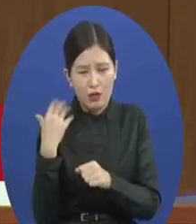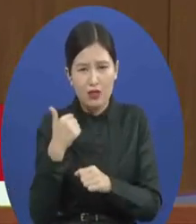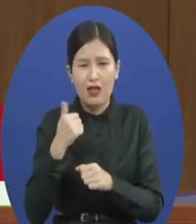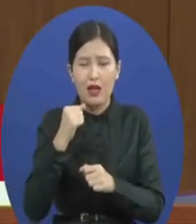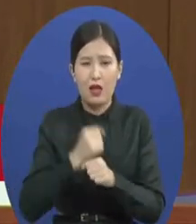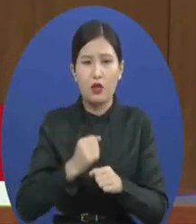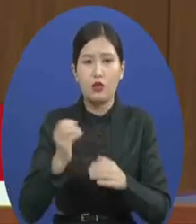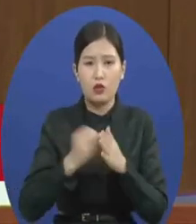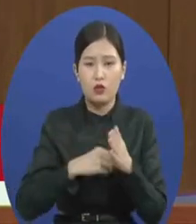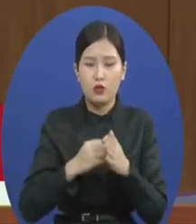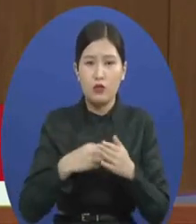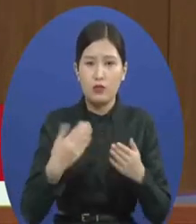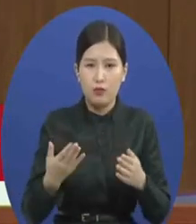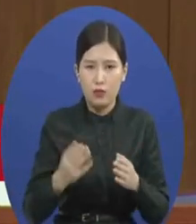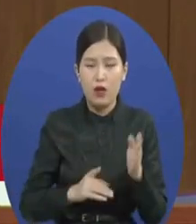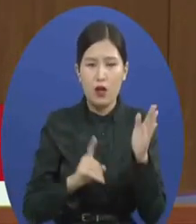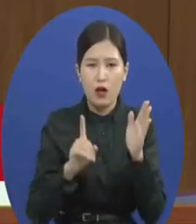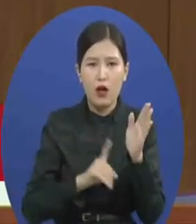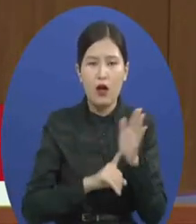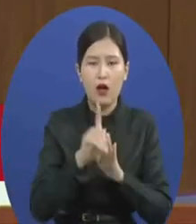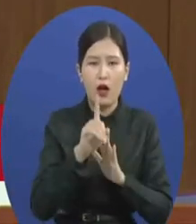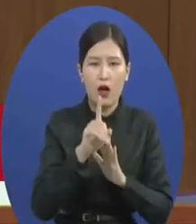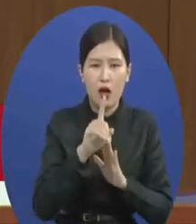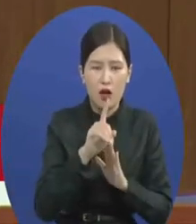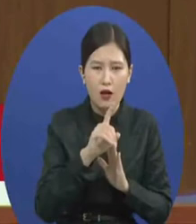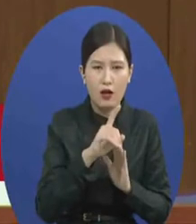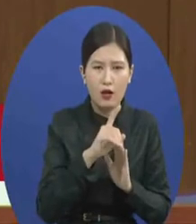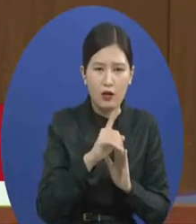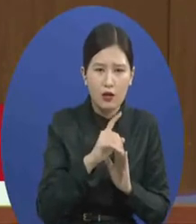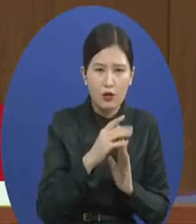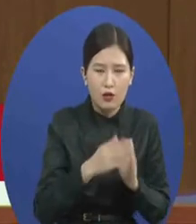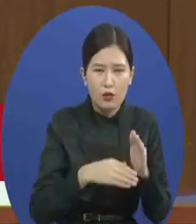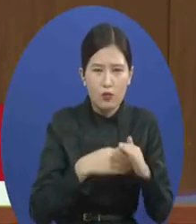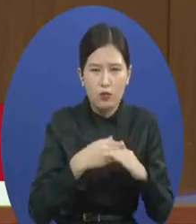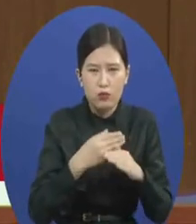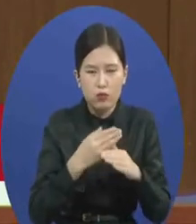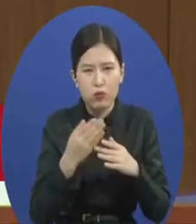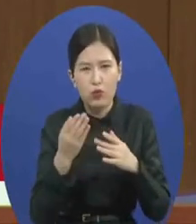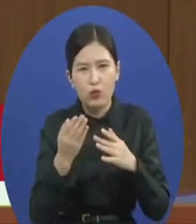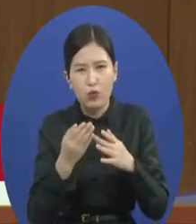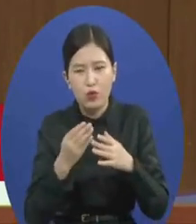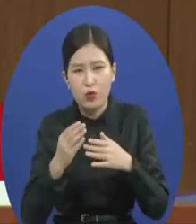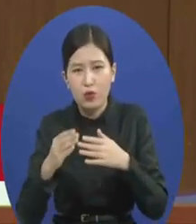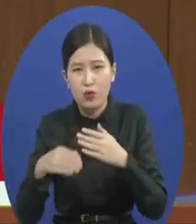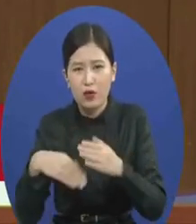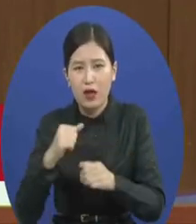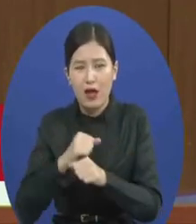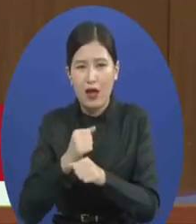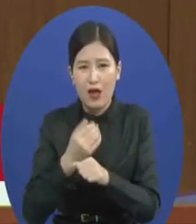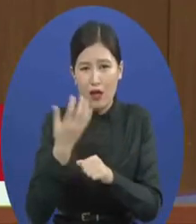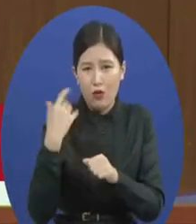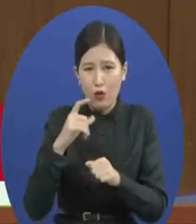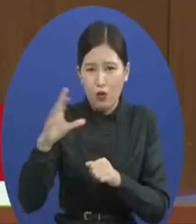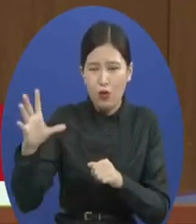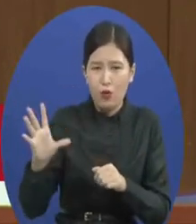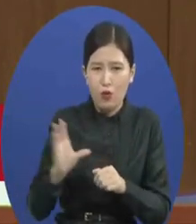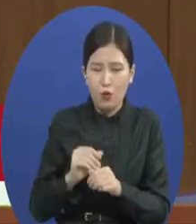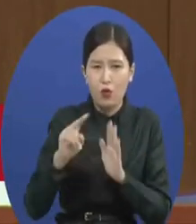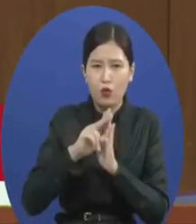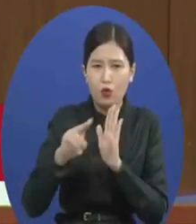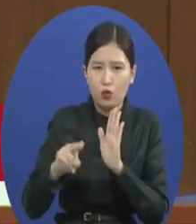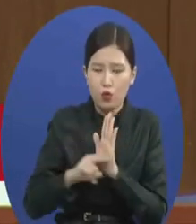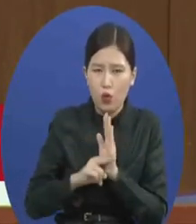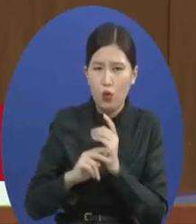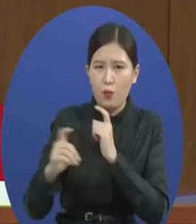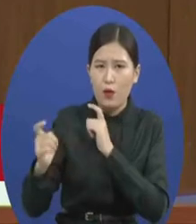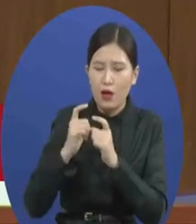учраас анхан шатан дээр, дунд шатан дээр ажил хариуцсан нөхдүүдийн сахилга хариуцлага, дэг журам, харилцсан ойлголцолчлыг улам